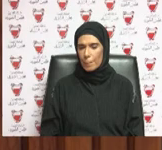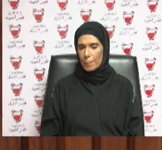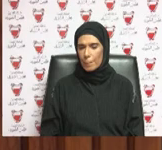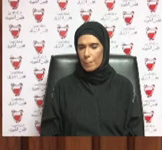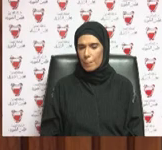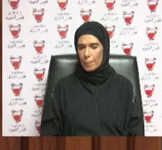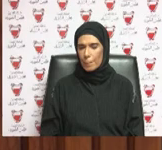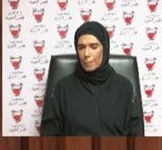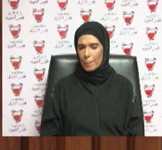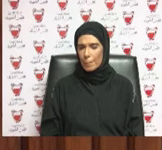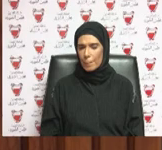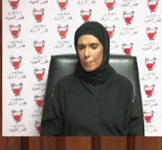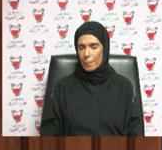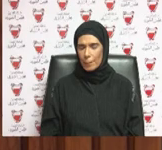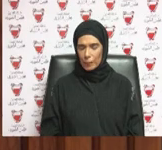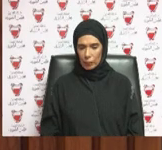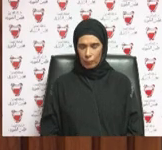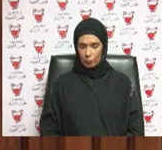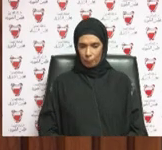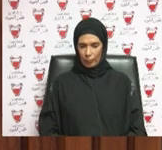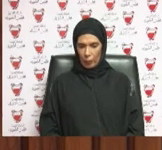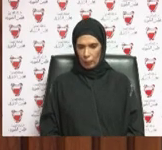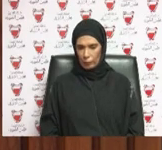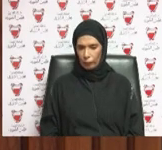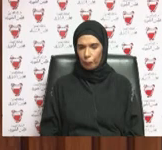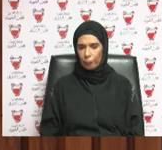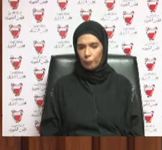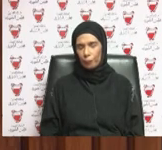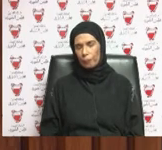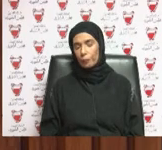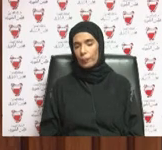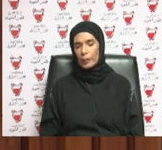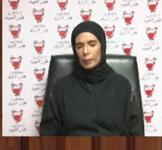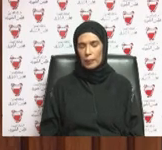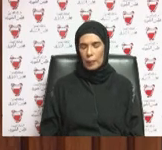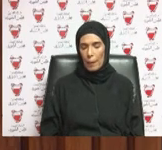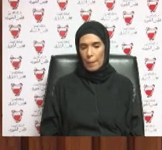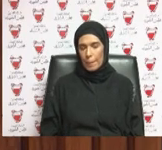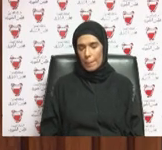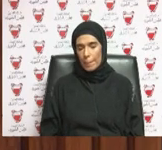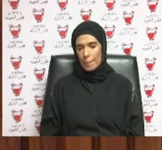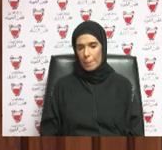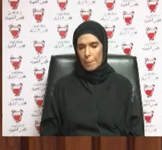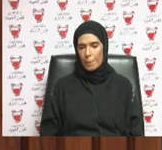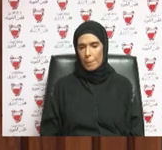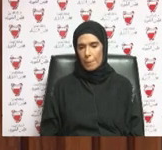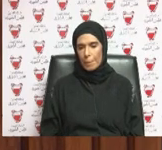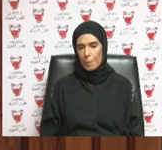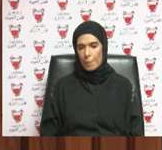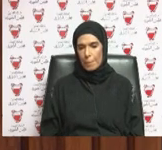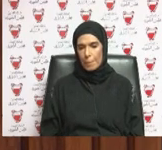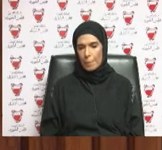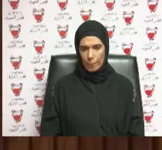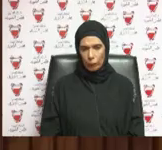الميكروفون، فراح أعطي الكلمة حسب الترتيب السابق. تفضل شيخ جواد. شكرا سيدي